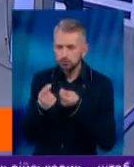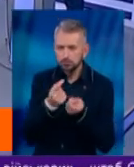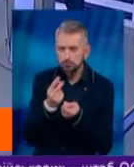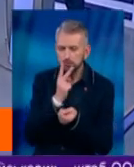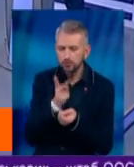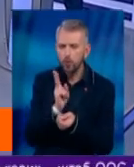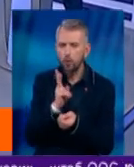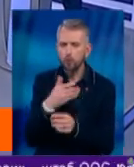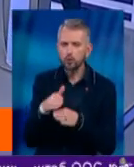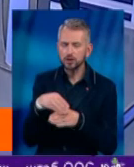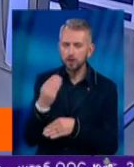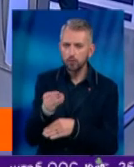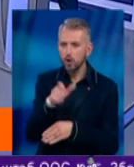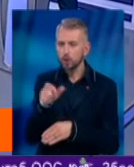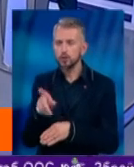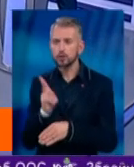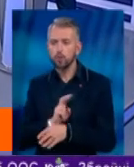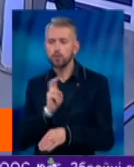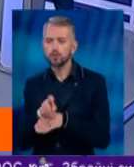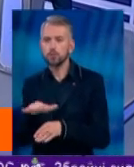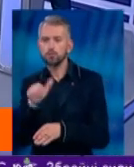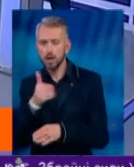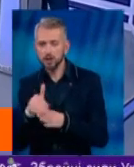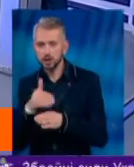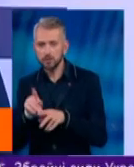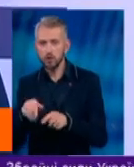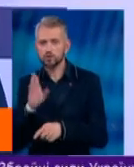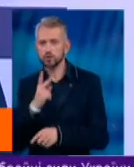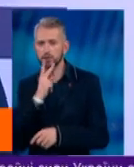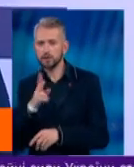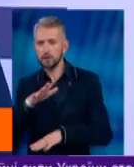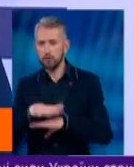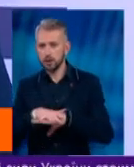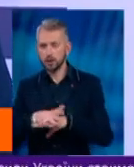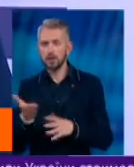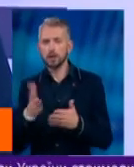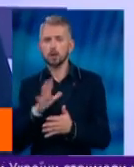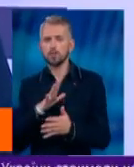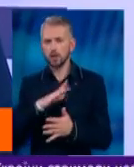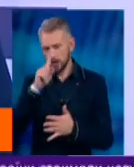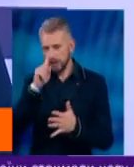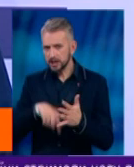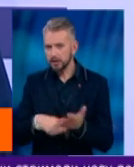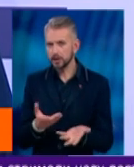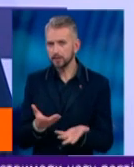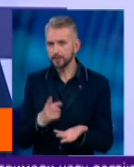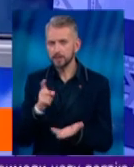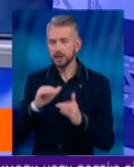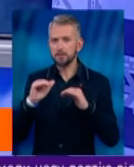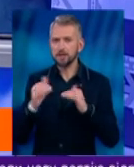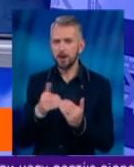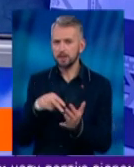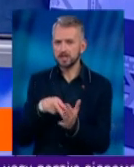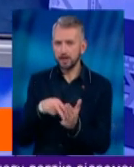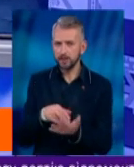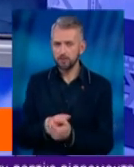даємо кредит. Люди, які приходять до кредиту, брати кредит, теж будуть дивитися банки, так, які були б надійними, з мінімальними